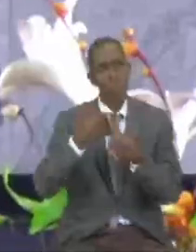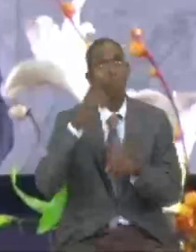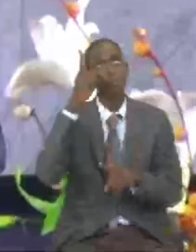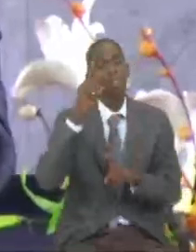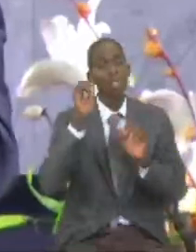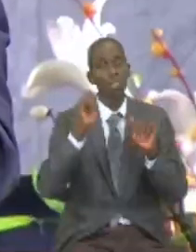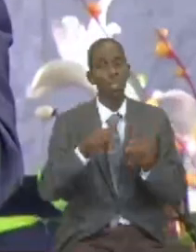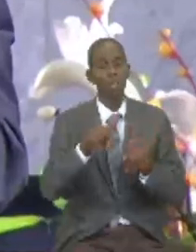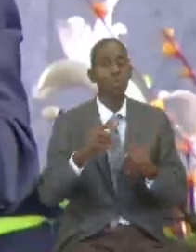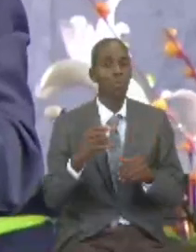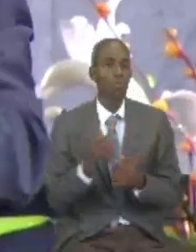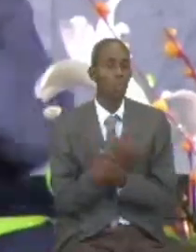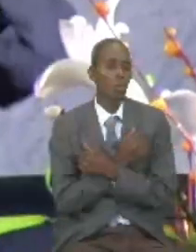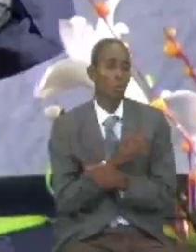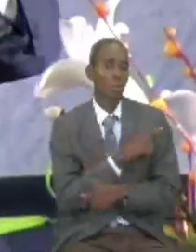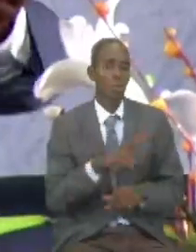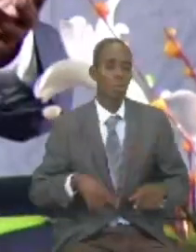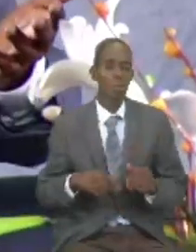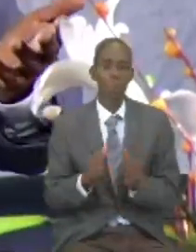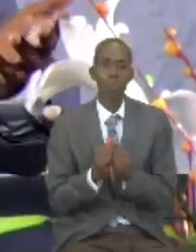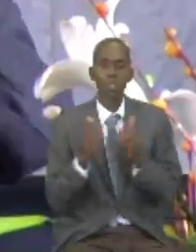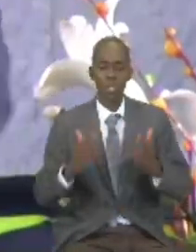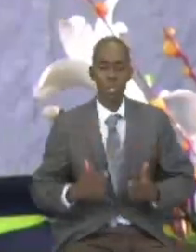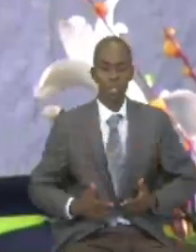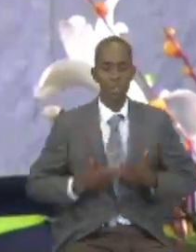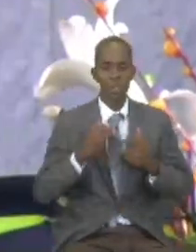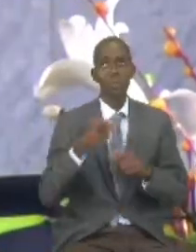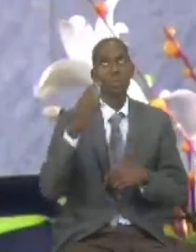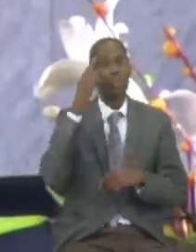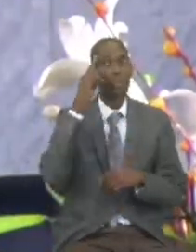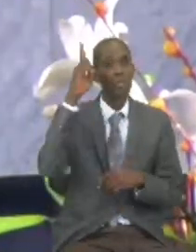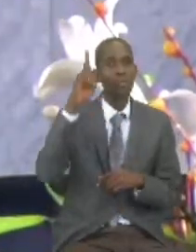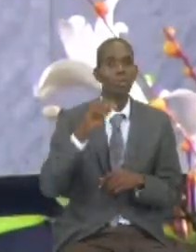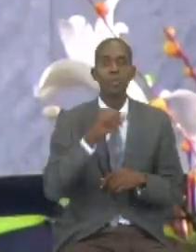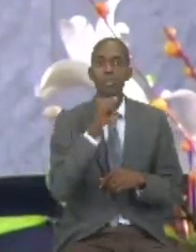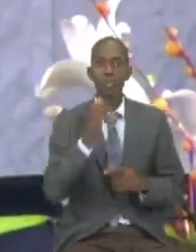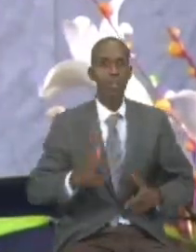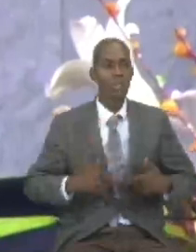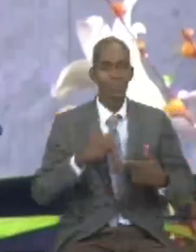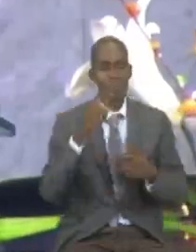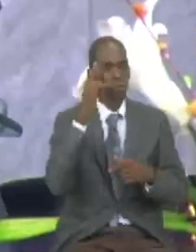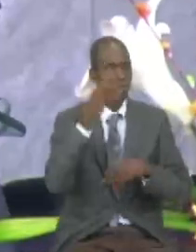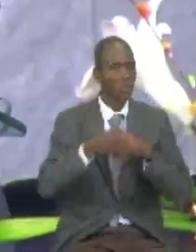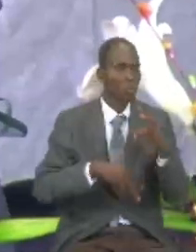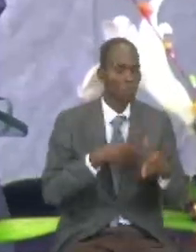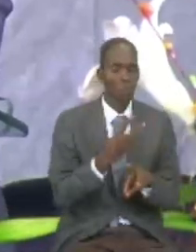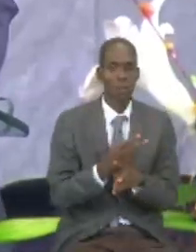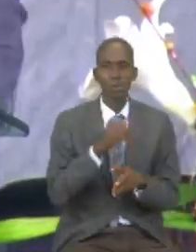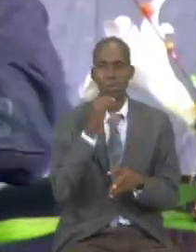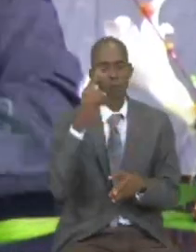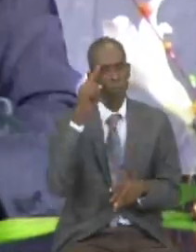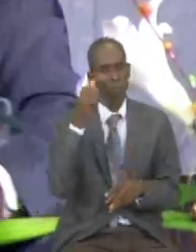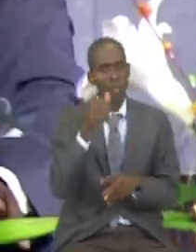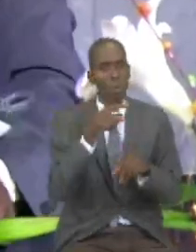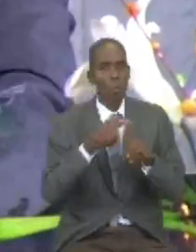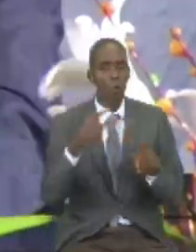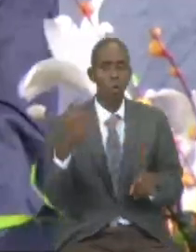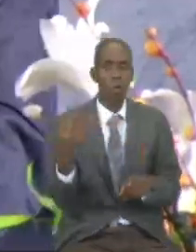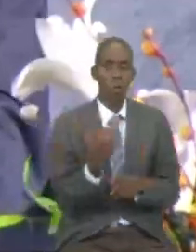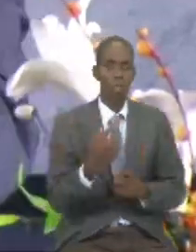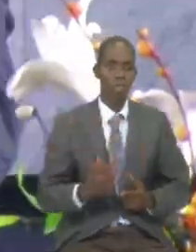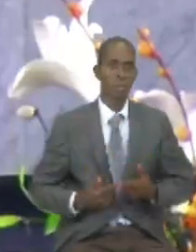vivre uniquement pour le Seigneur, tu ne vis pas pour toi-même, tu ne vis pas pour le monde, tu ne vis pas pour la société, uniquement tu vis pour